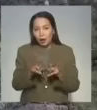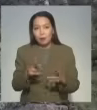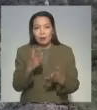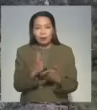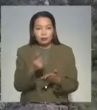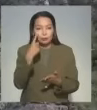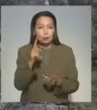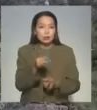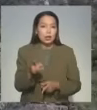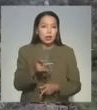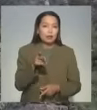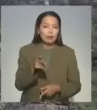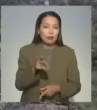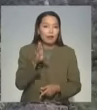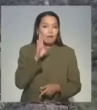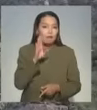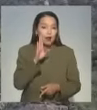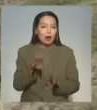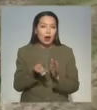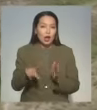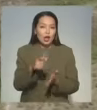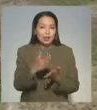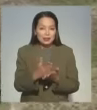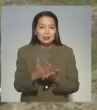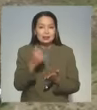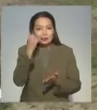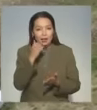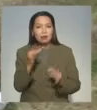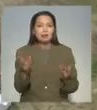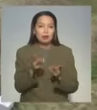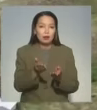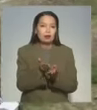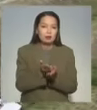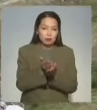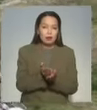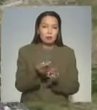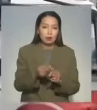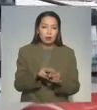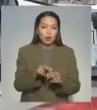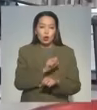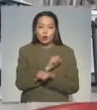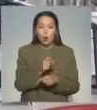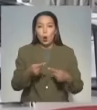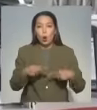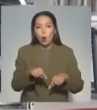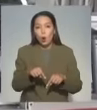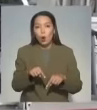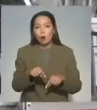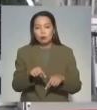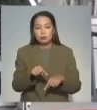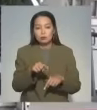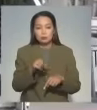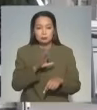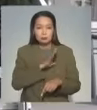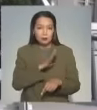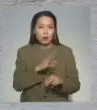в регионе 2000 водоемов, речной транспорт старый, и возгорание на теплоходах и катерах, особенно в зонах отдыха, не редкость.